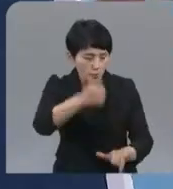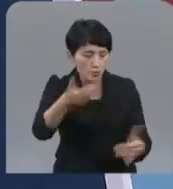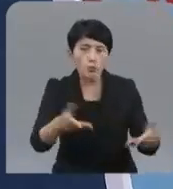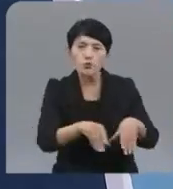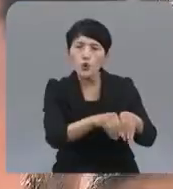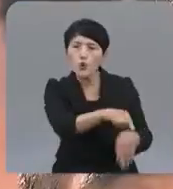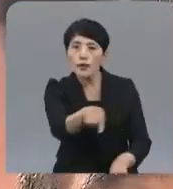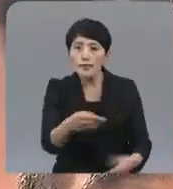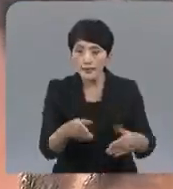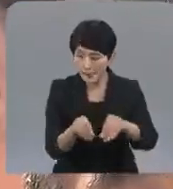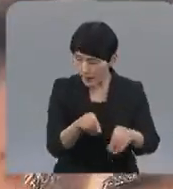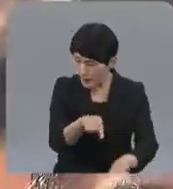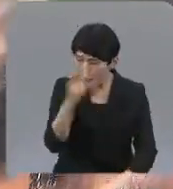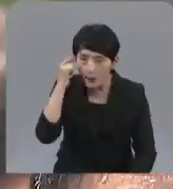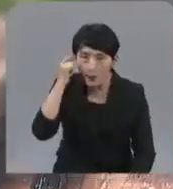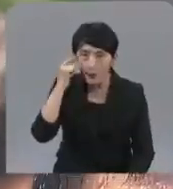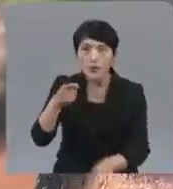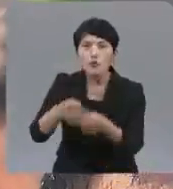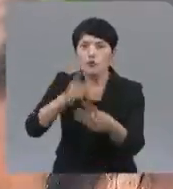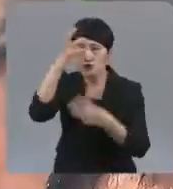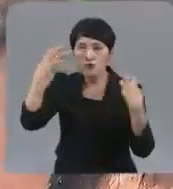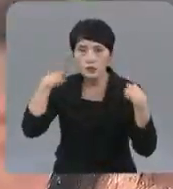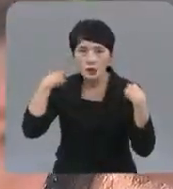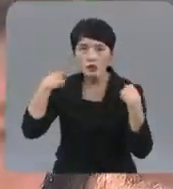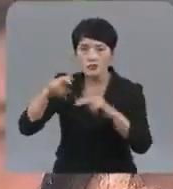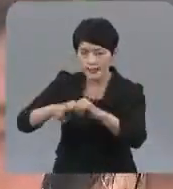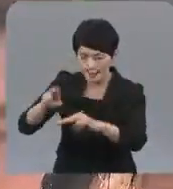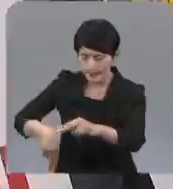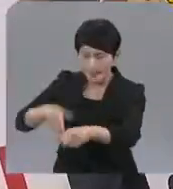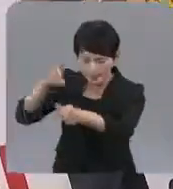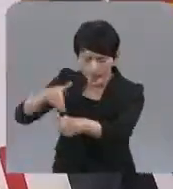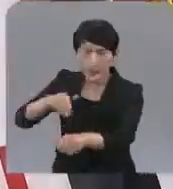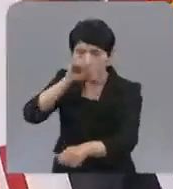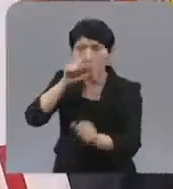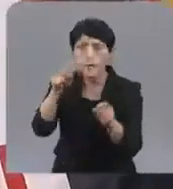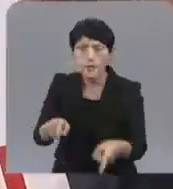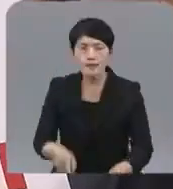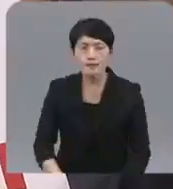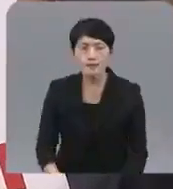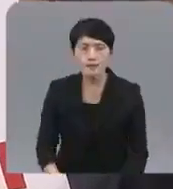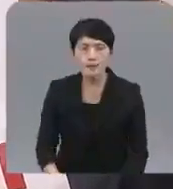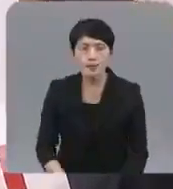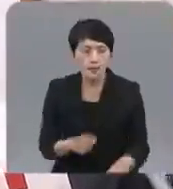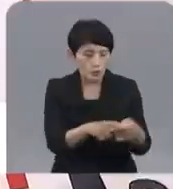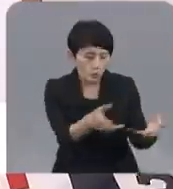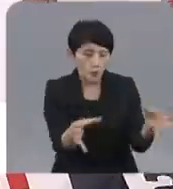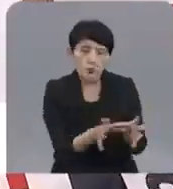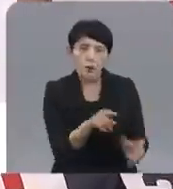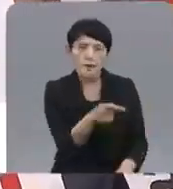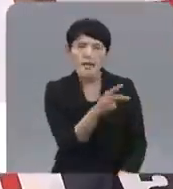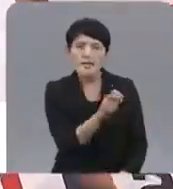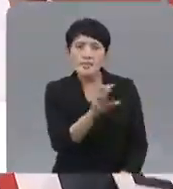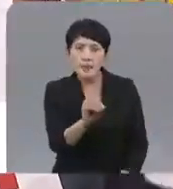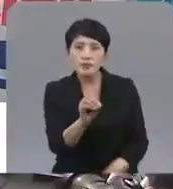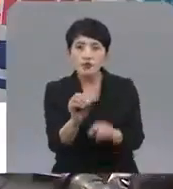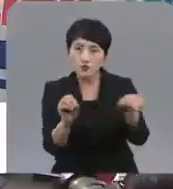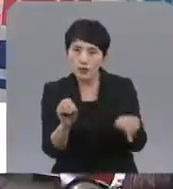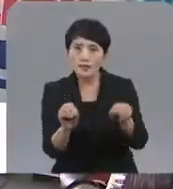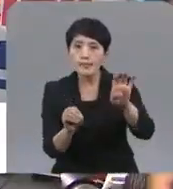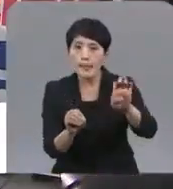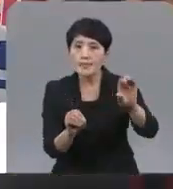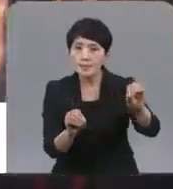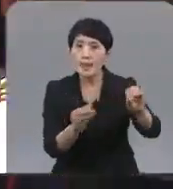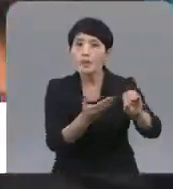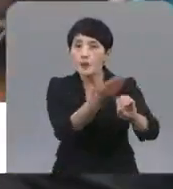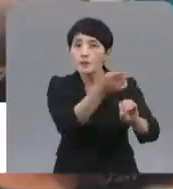летний период профсоюза и традиционно проводят различные акции но на этот раз ожидается более жесткие протест связанные